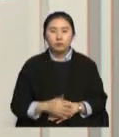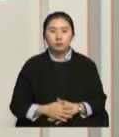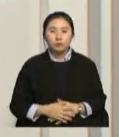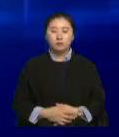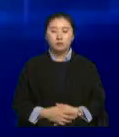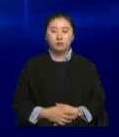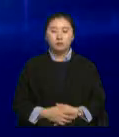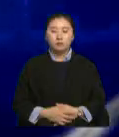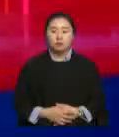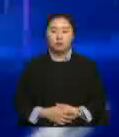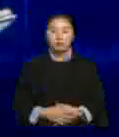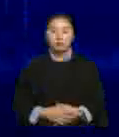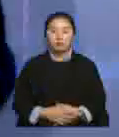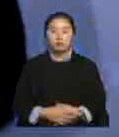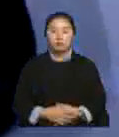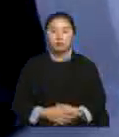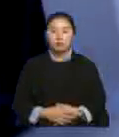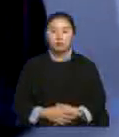보도입니다.